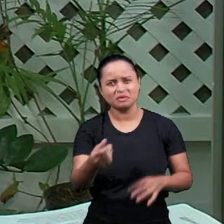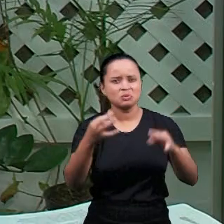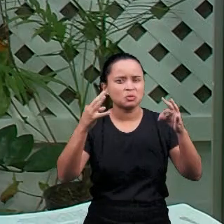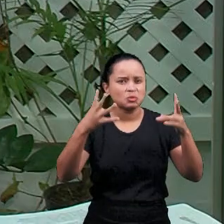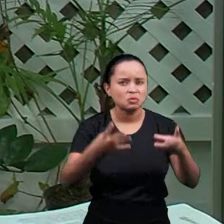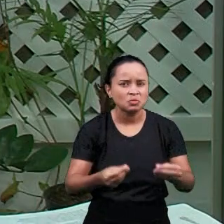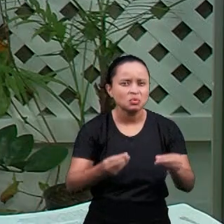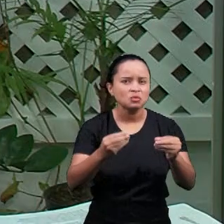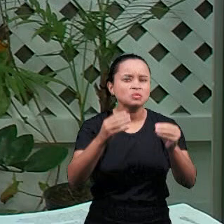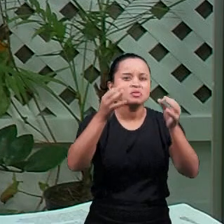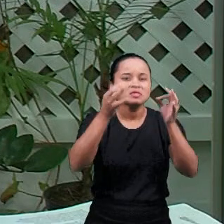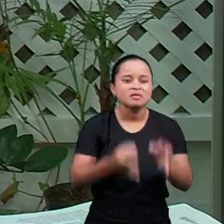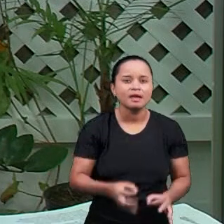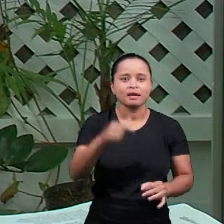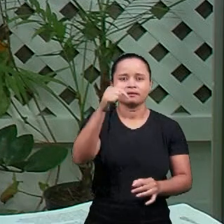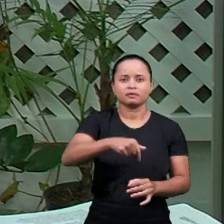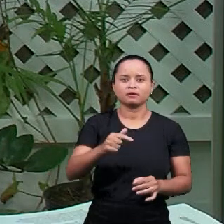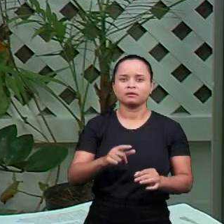c'est pas comme ça.